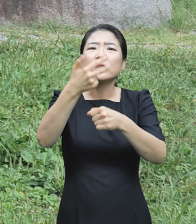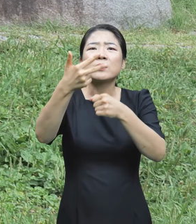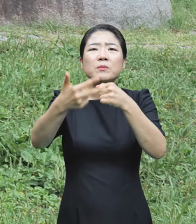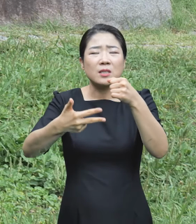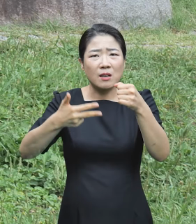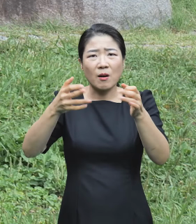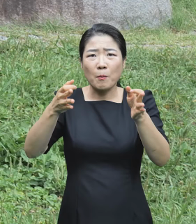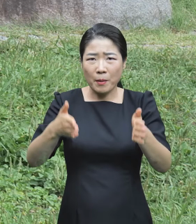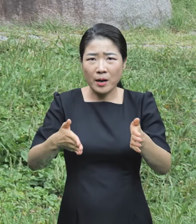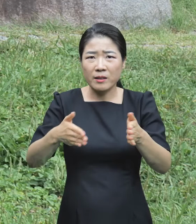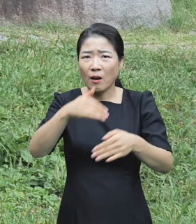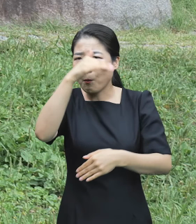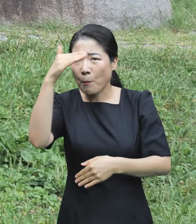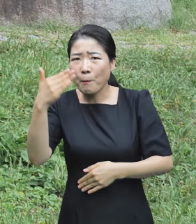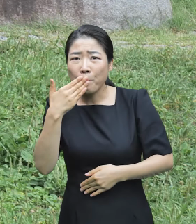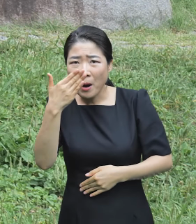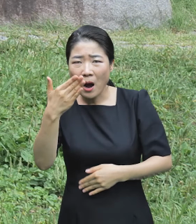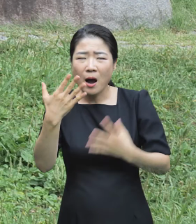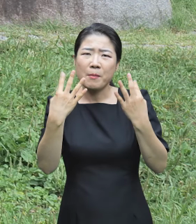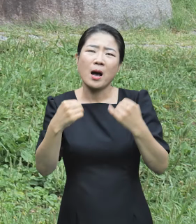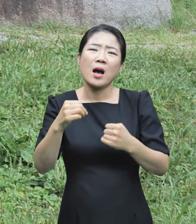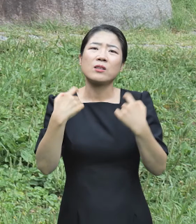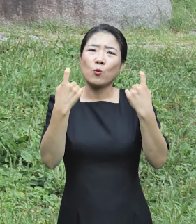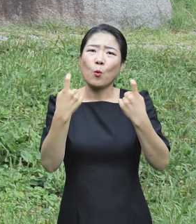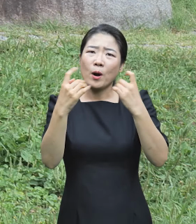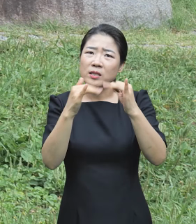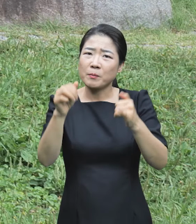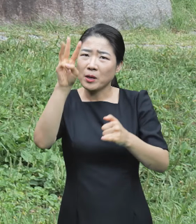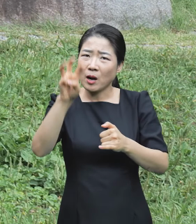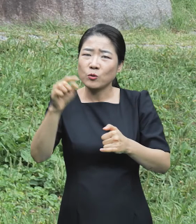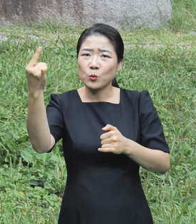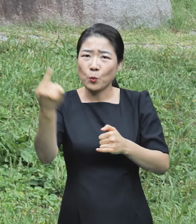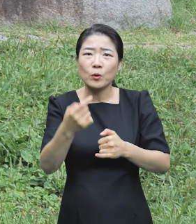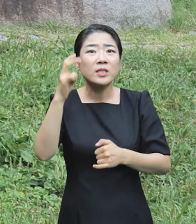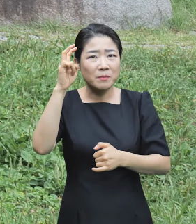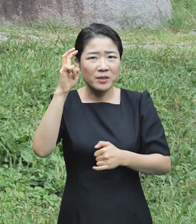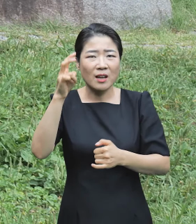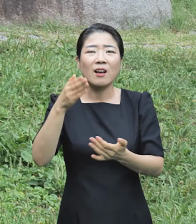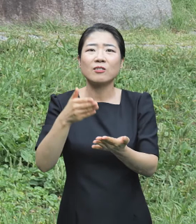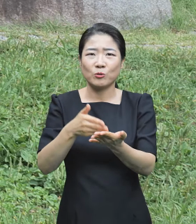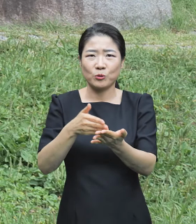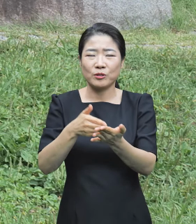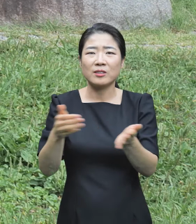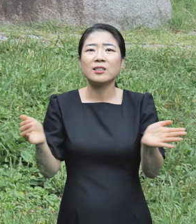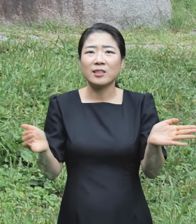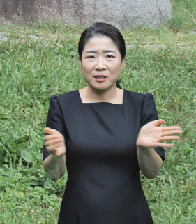만에 시민들 곁으로 돌아오는만큼 많은 관광객들을 광주를 찾을 것으로 보입니다